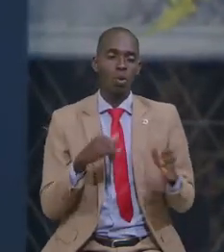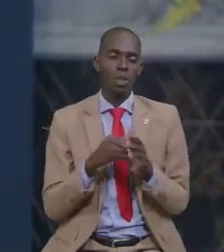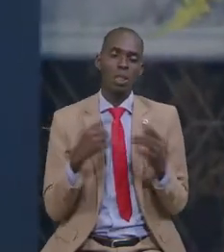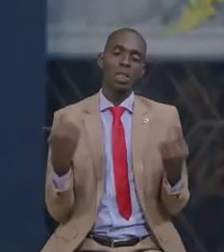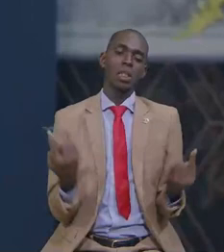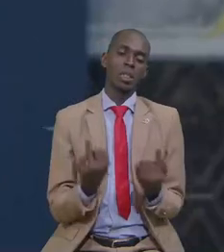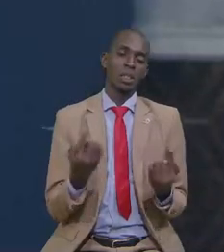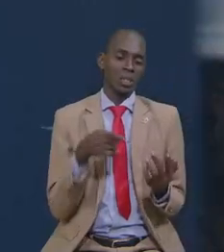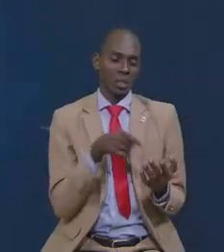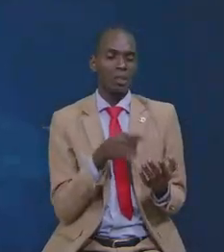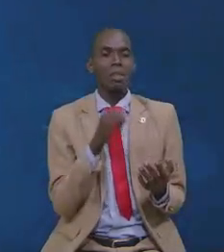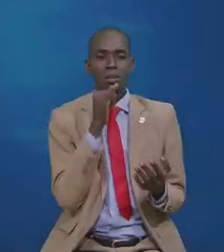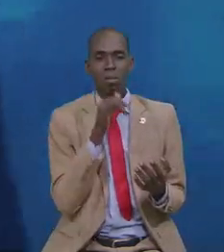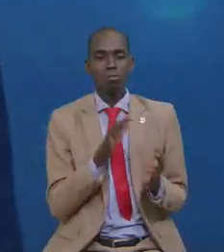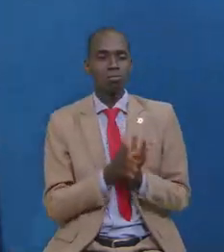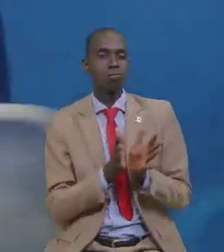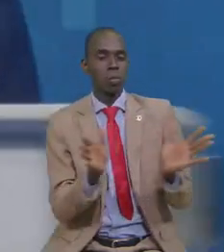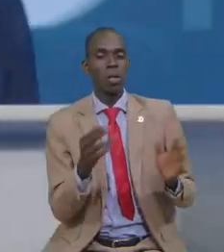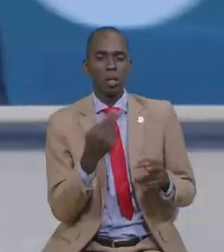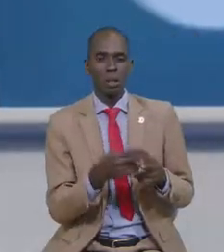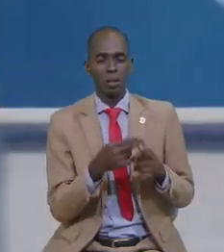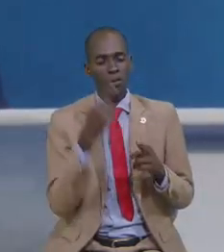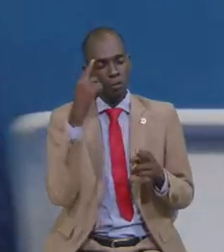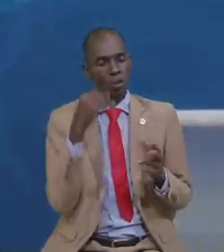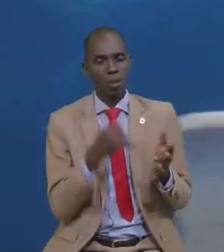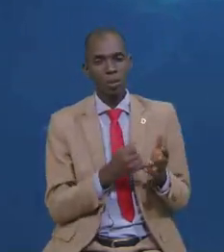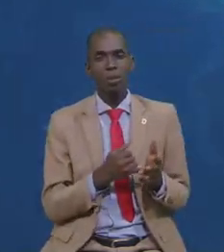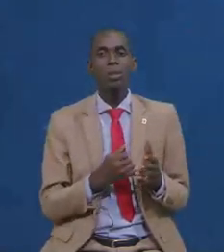appelle péchés, c'est le nom commun que tout le monde connaît.